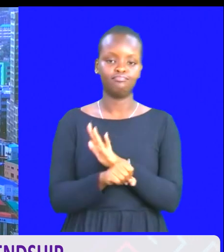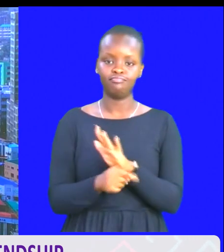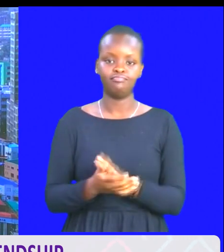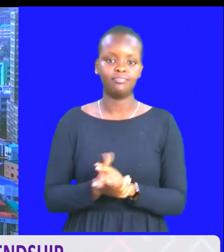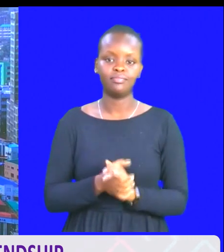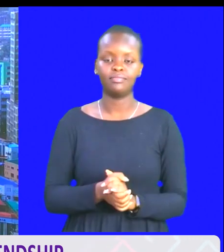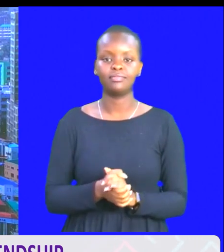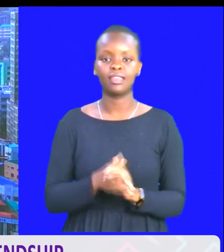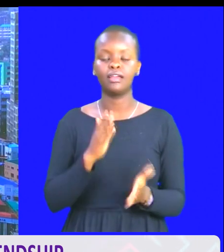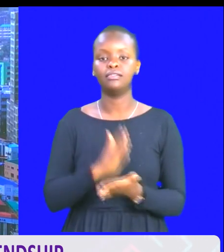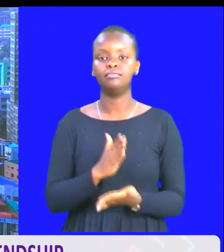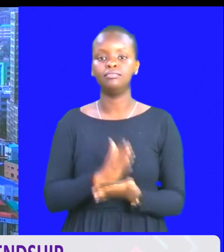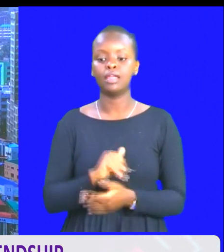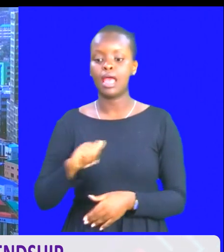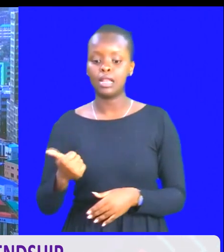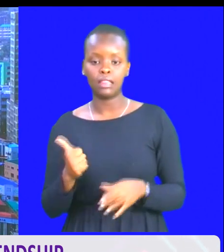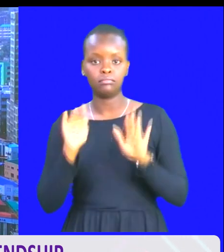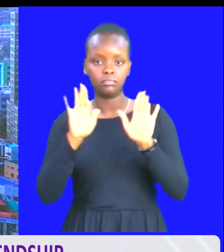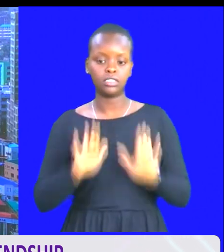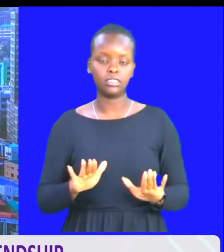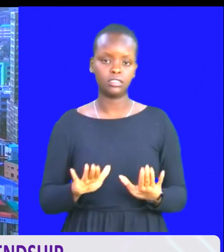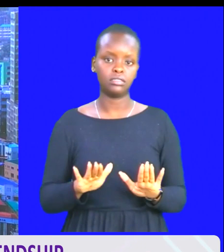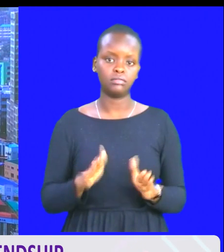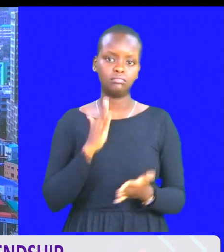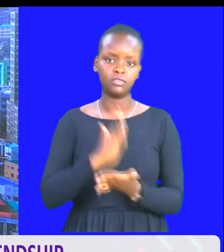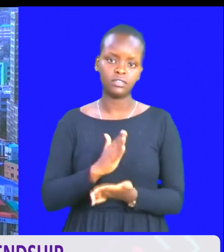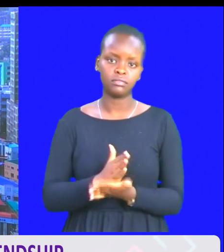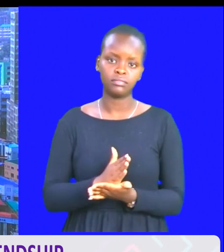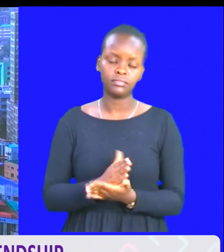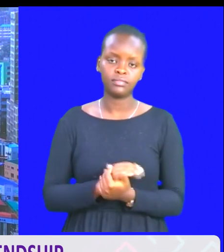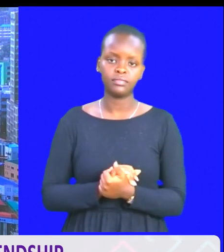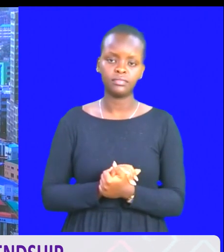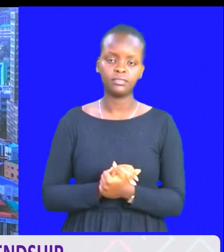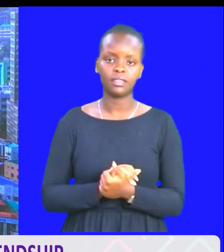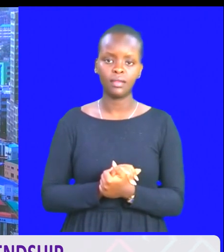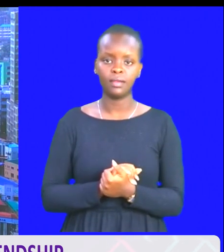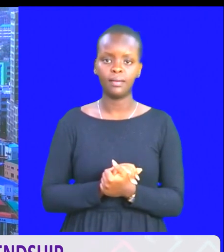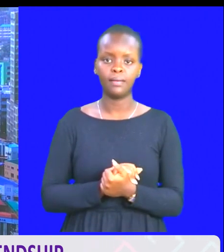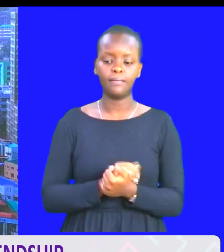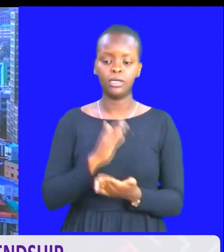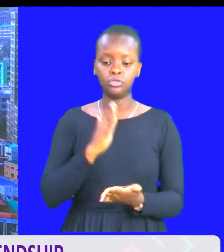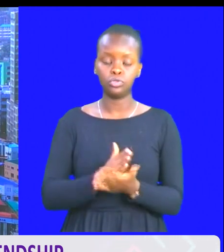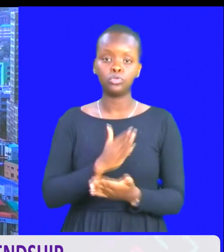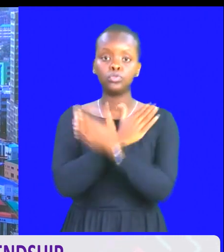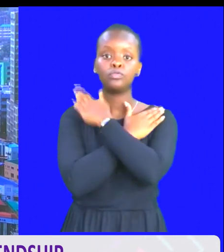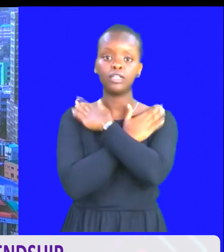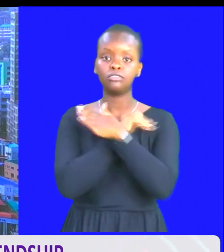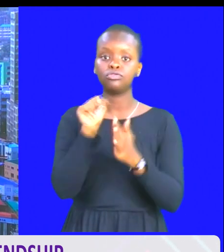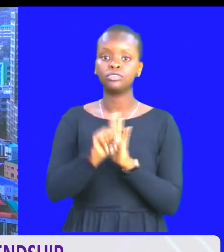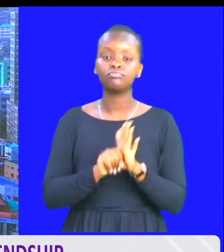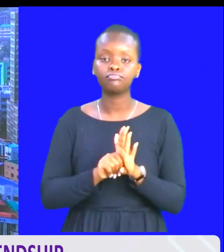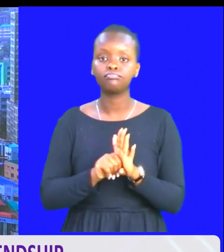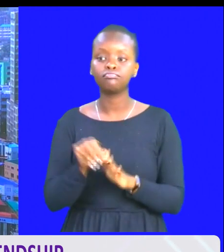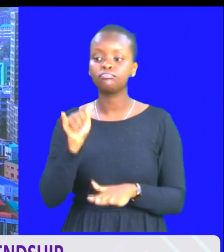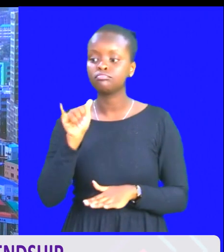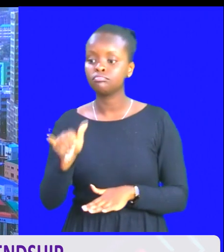Kabisa, kabisa. Another important factor in friendship, yeah, is the fact that, you know, true friendships, ile